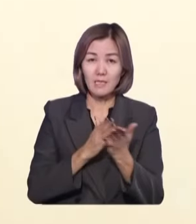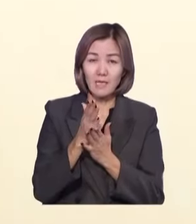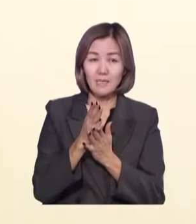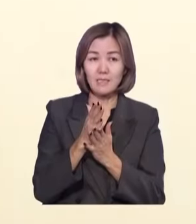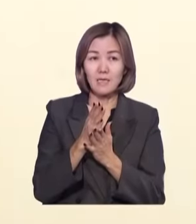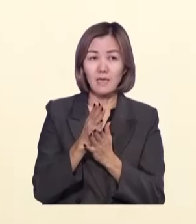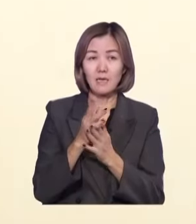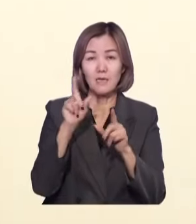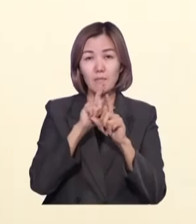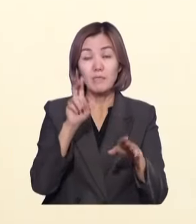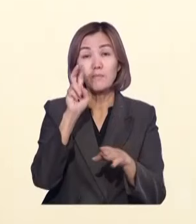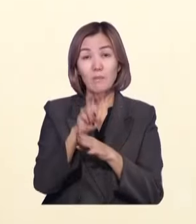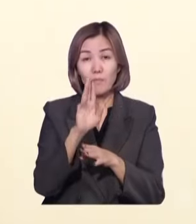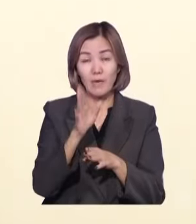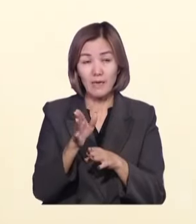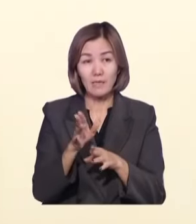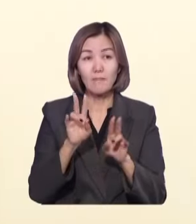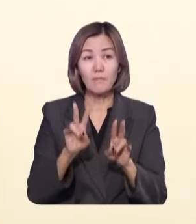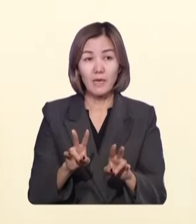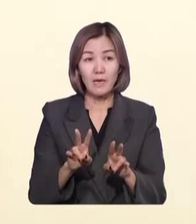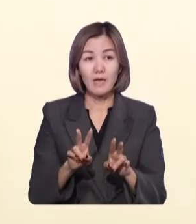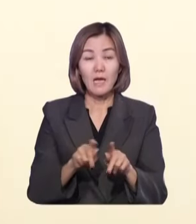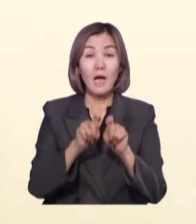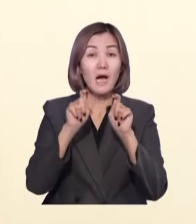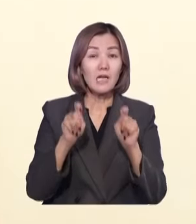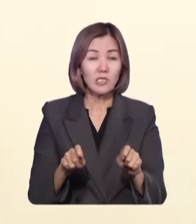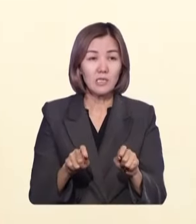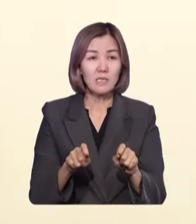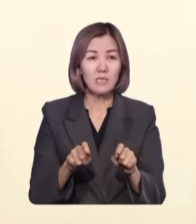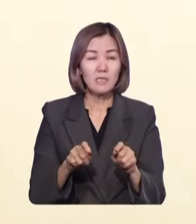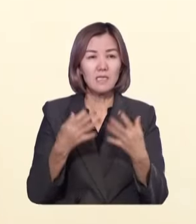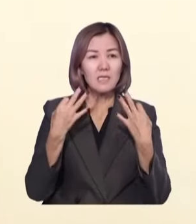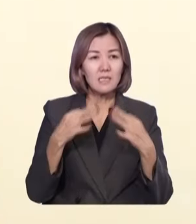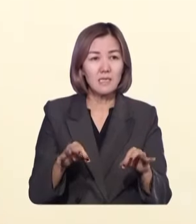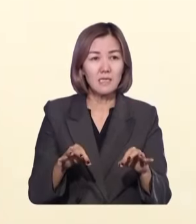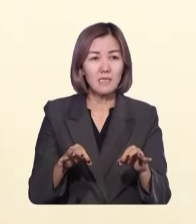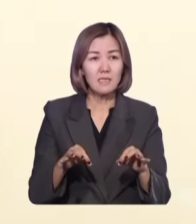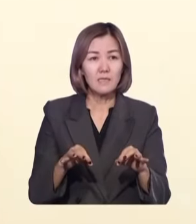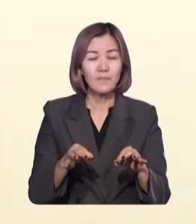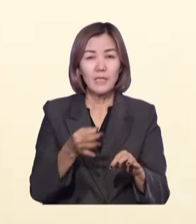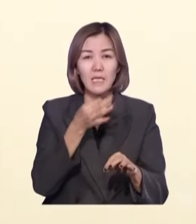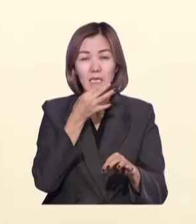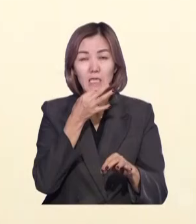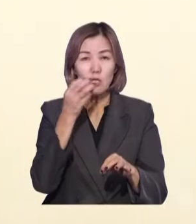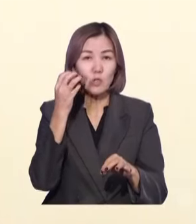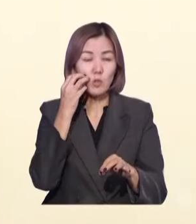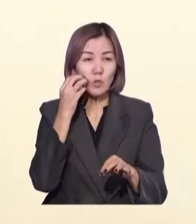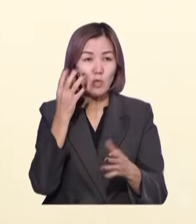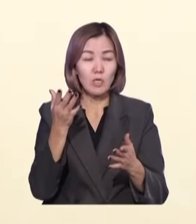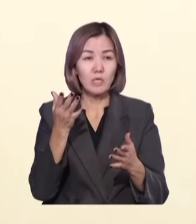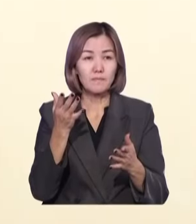мамандар мектепке барады, бірақ ашық түрде жаңағы ерте жүктілікті